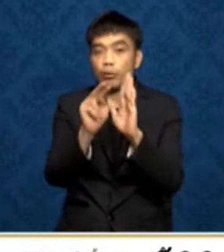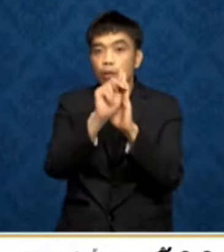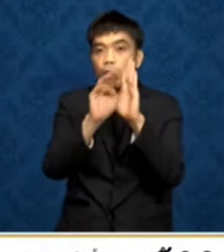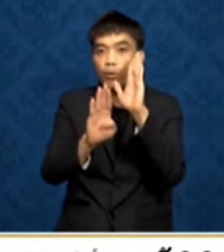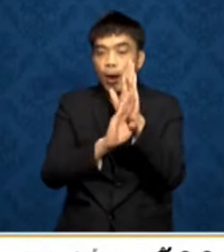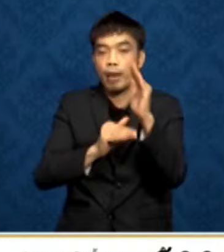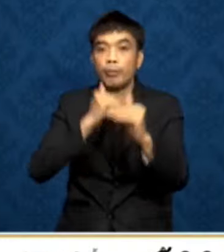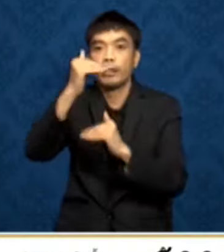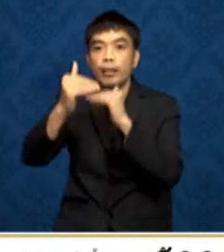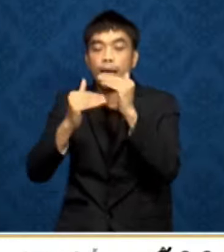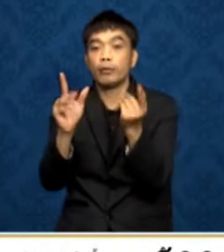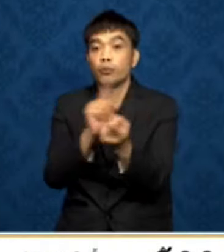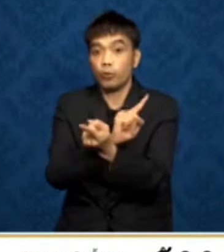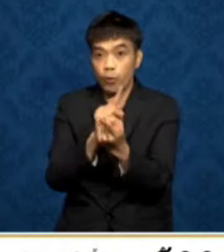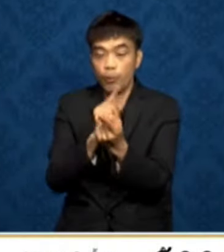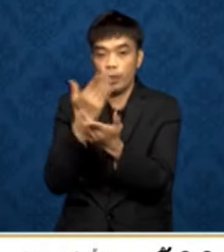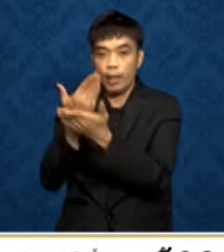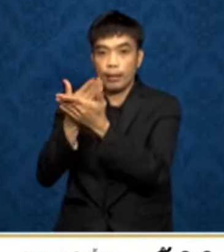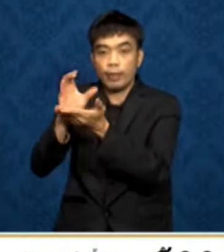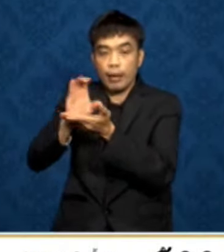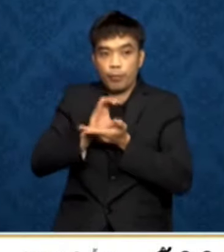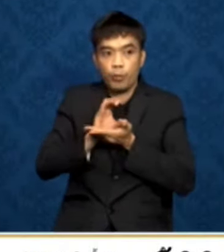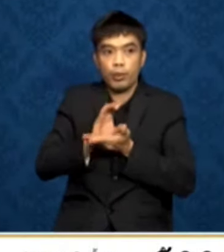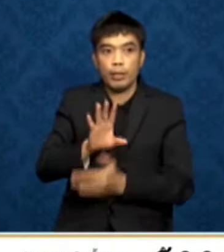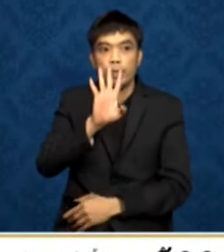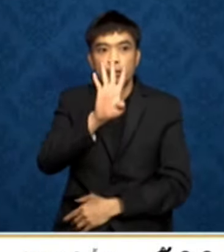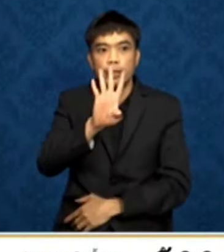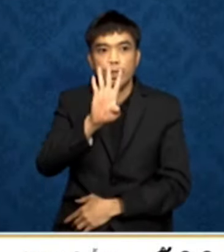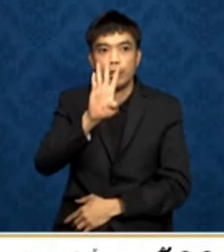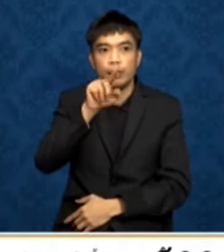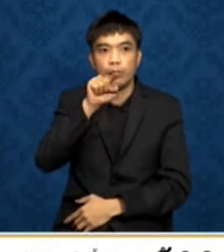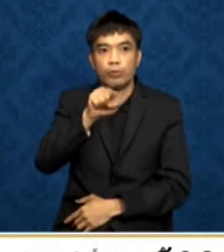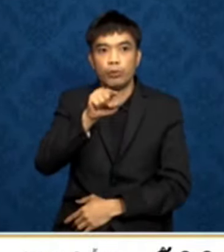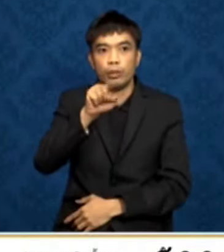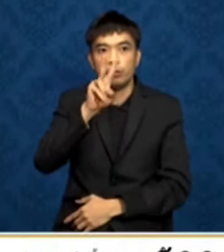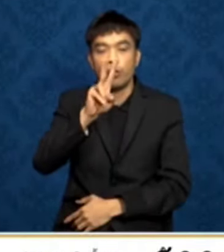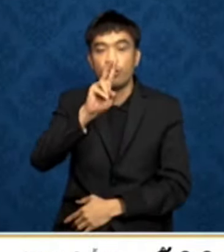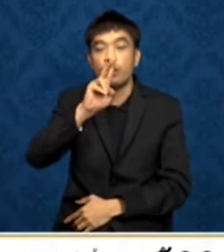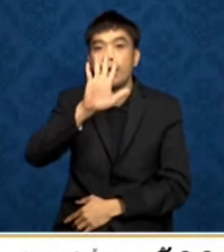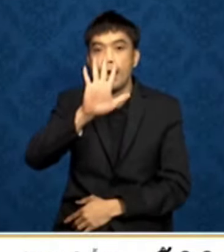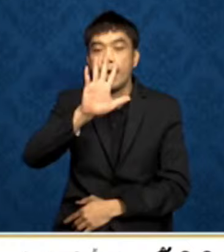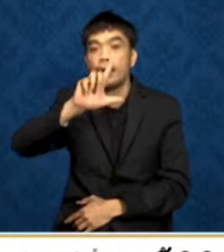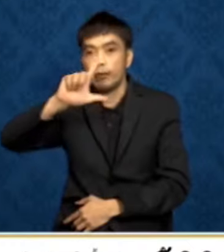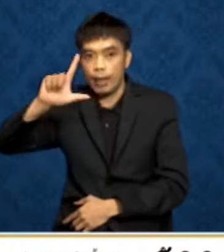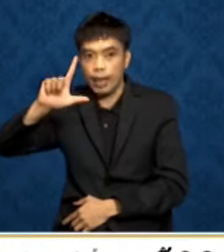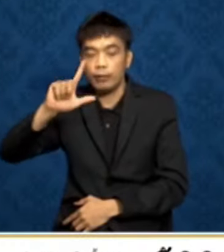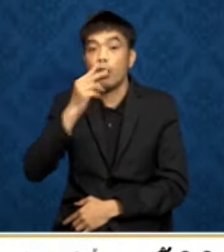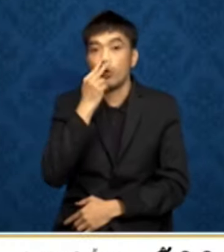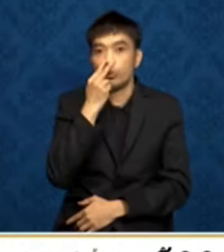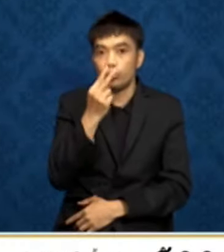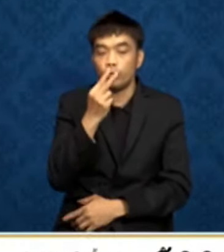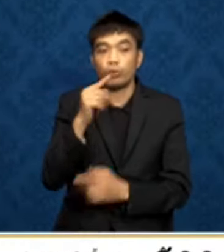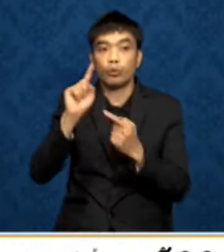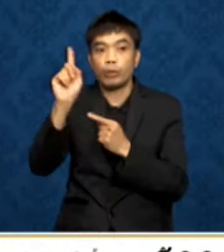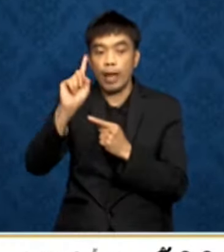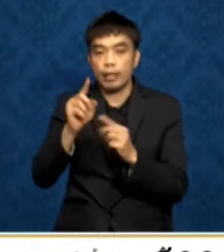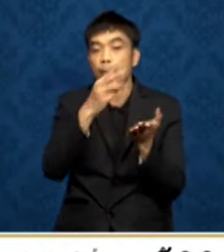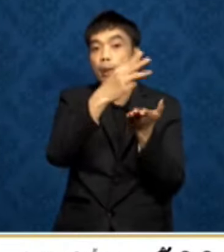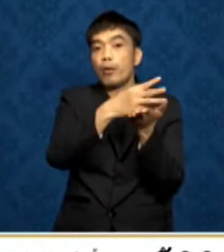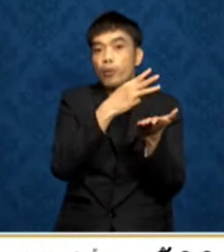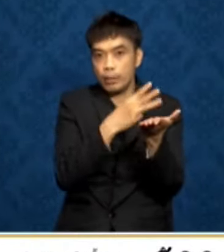พัฒนาสังคมได้รับงบประมาณอยู่ 42.5ล้านบาทนะครับซึ่งโครงการนี้จะเป็นโครงการด้านวิชาการเสีย